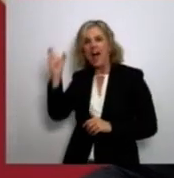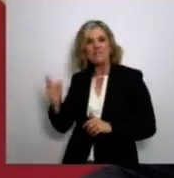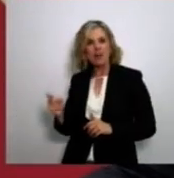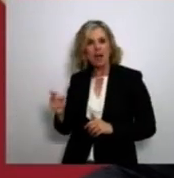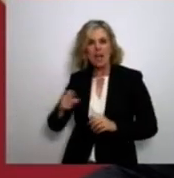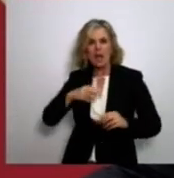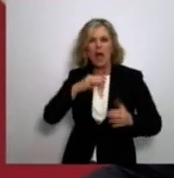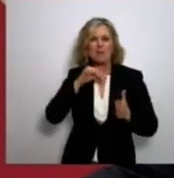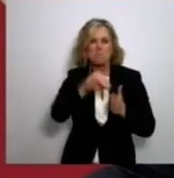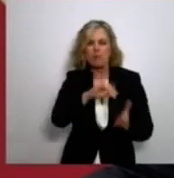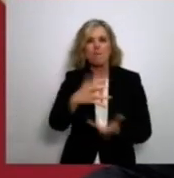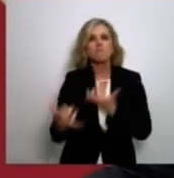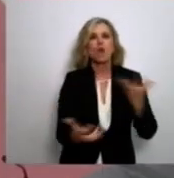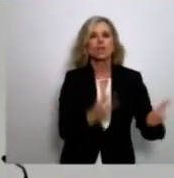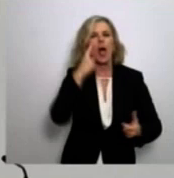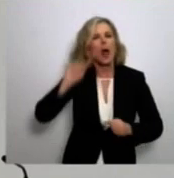ανεμογεννήτριες